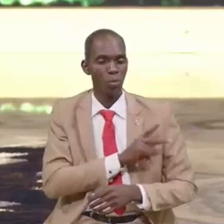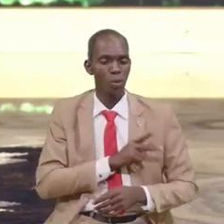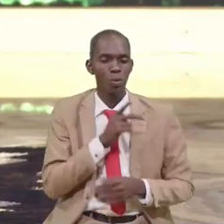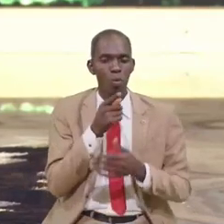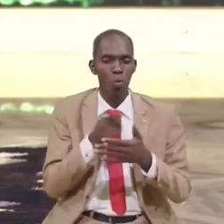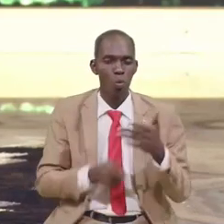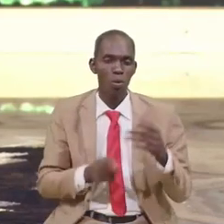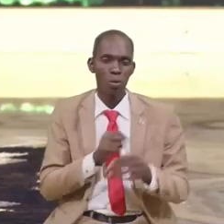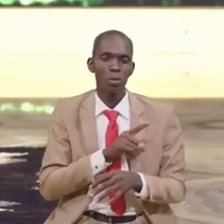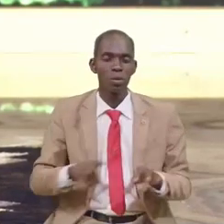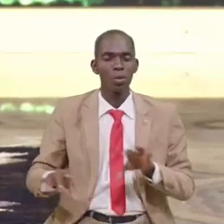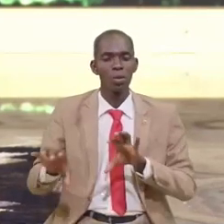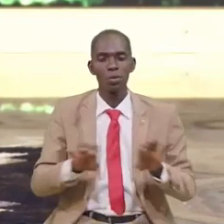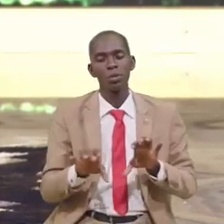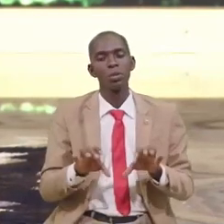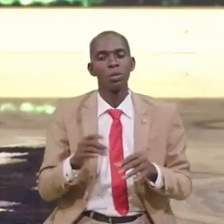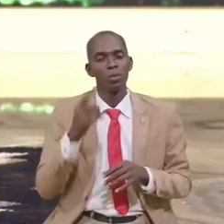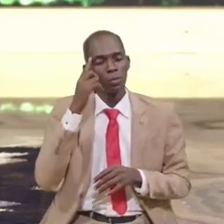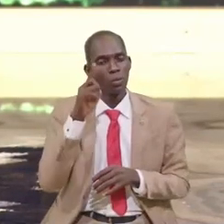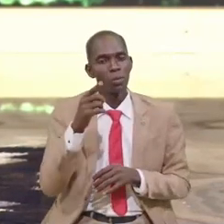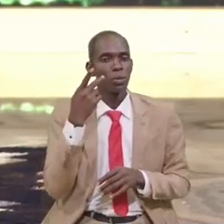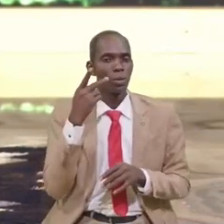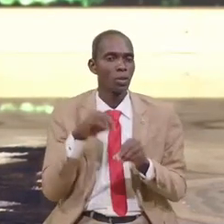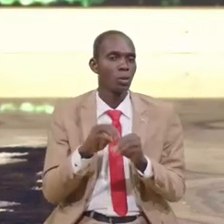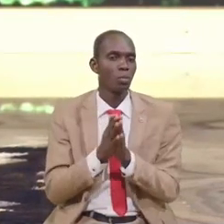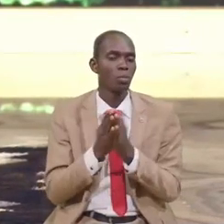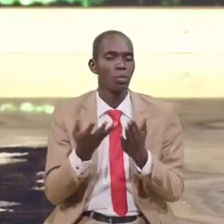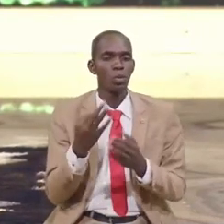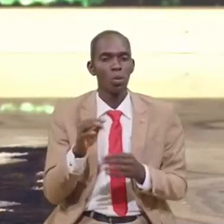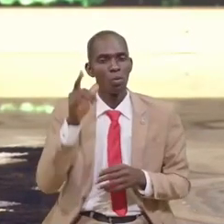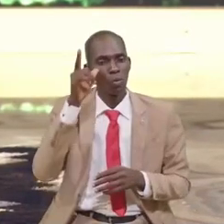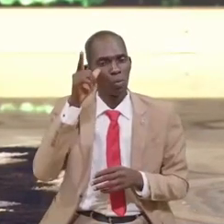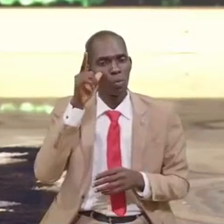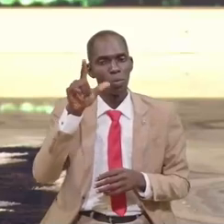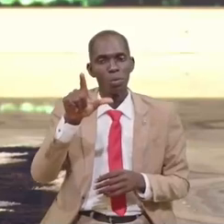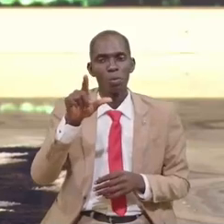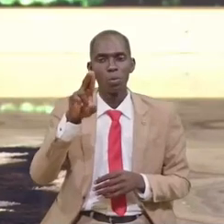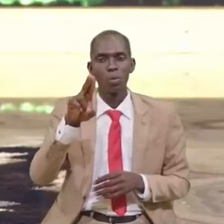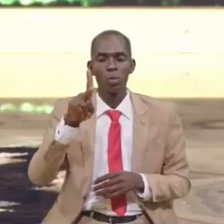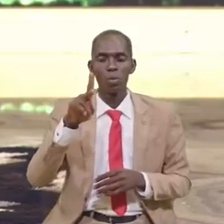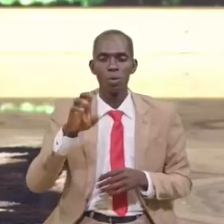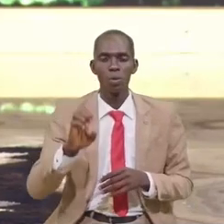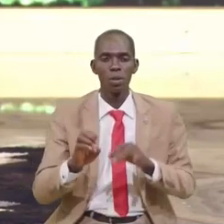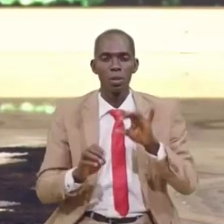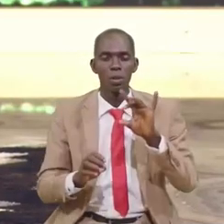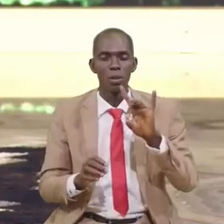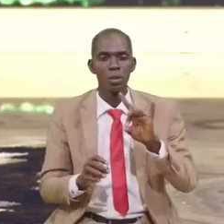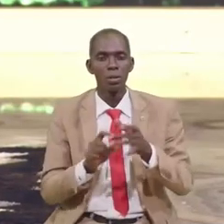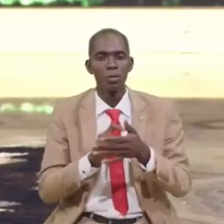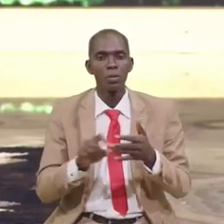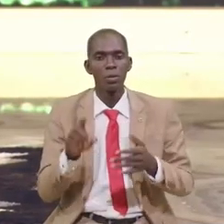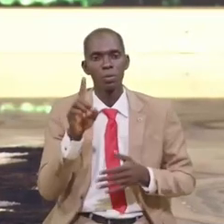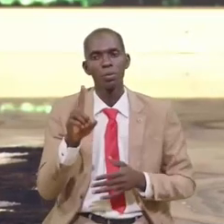au sujet de ce qu'il a fait. Luc chapitre 8, verset